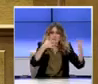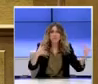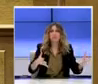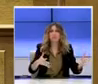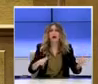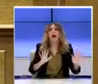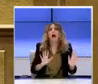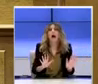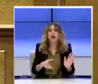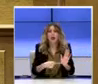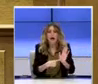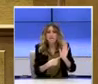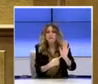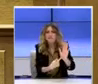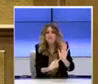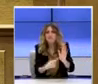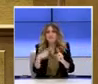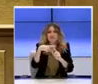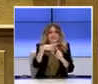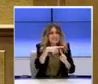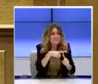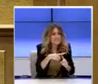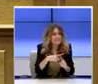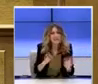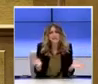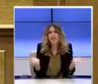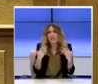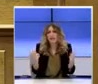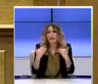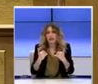Όμως, κύριε Μητσοτάκη, θα ήθελα έτσι με ειλικρίνεια να σας πω.